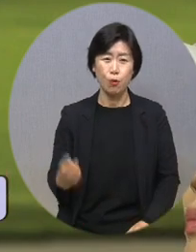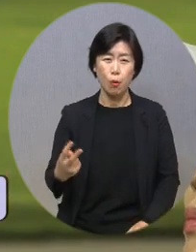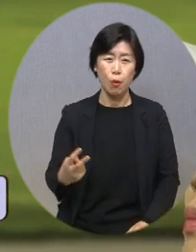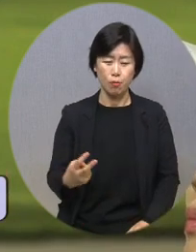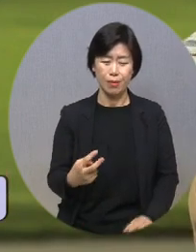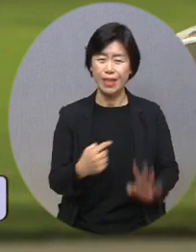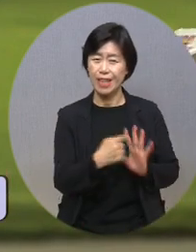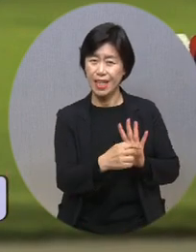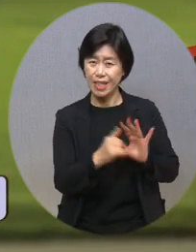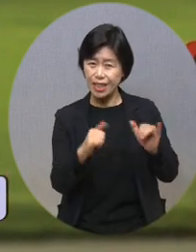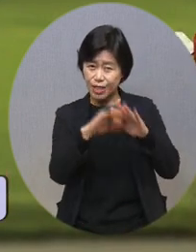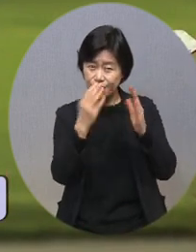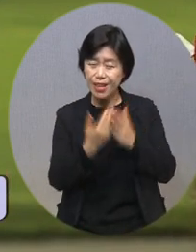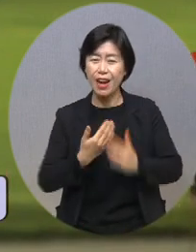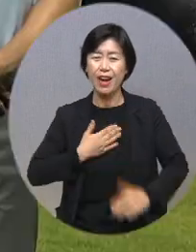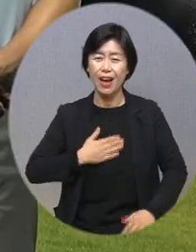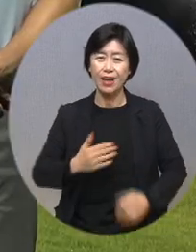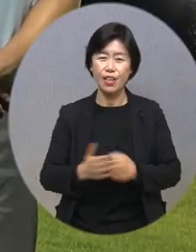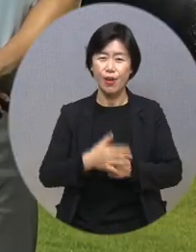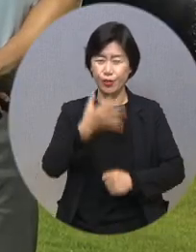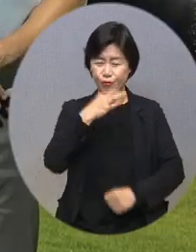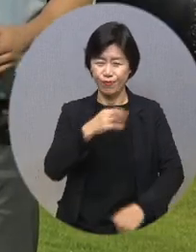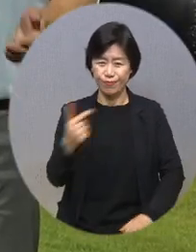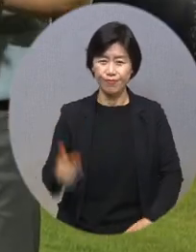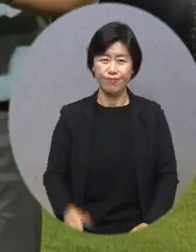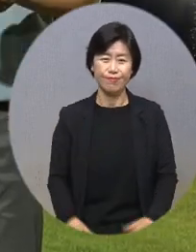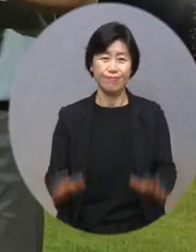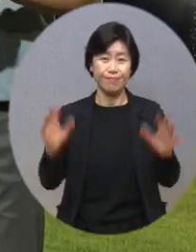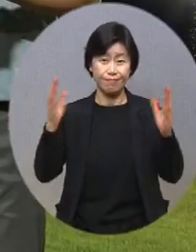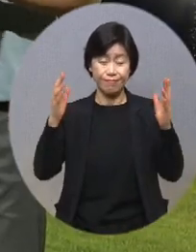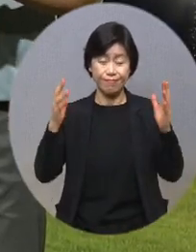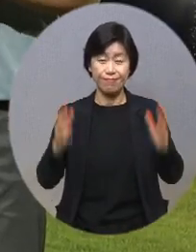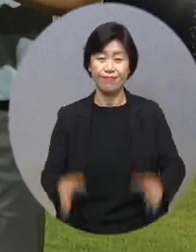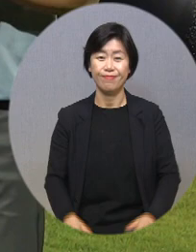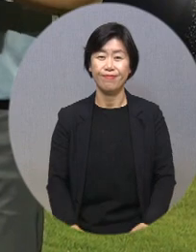너무 재밌고 유익한 시간이었던 것 같습니다.